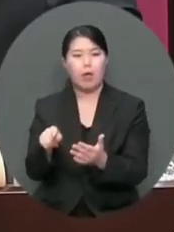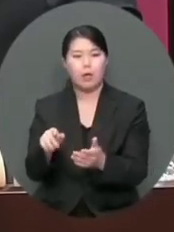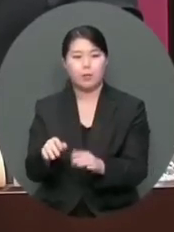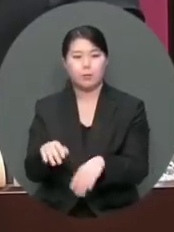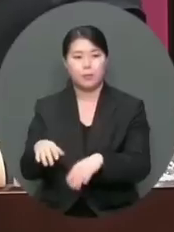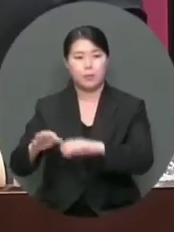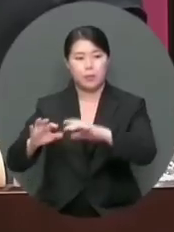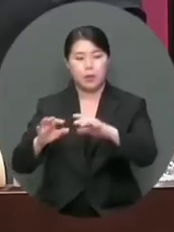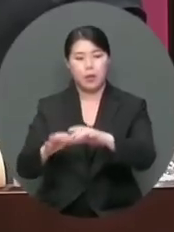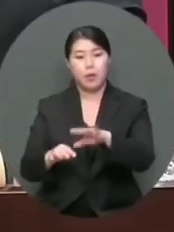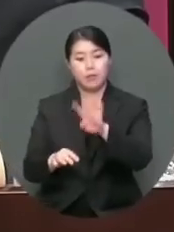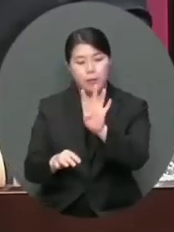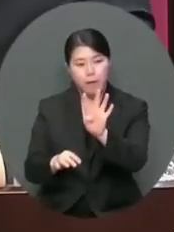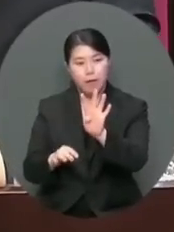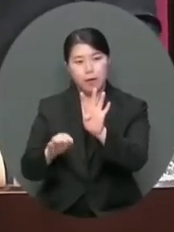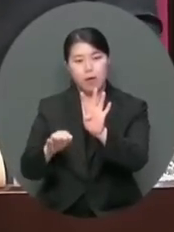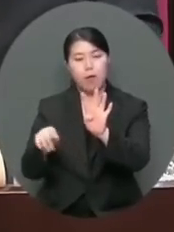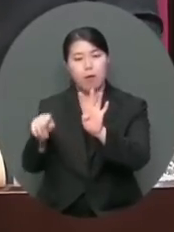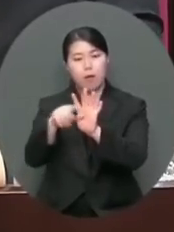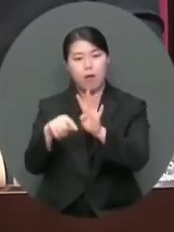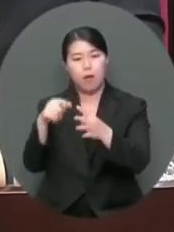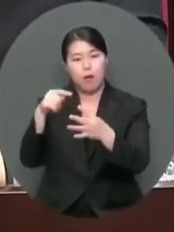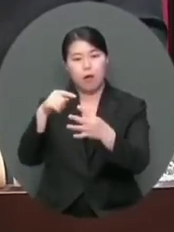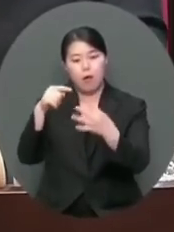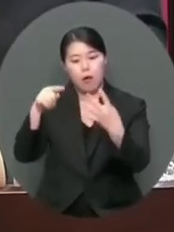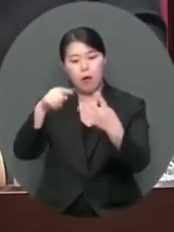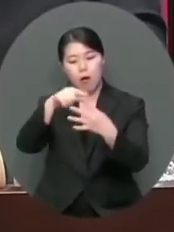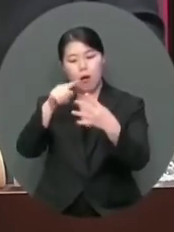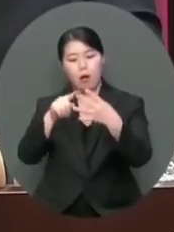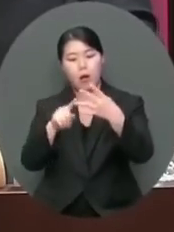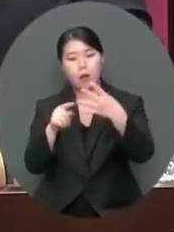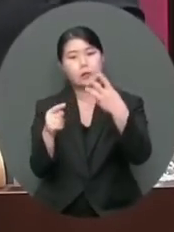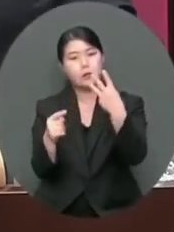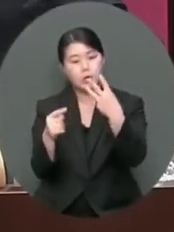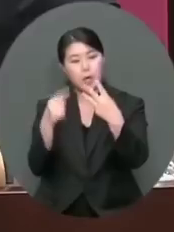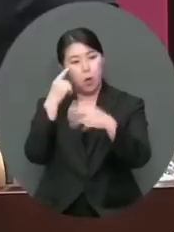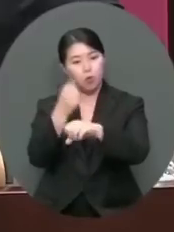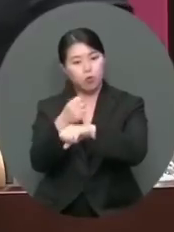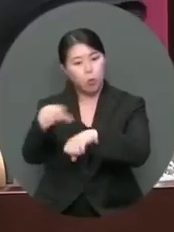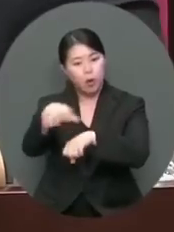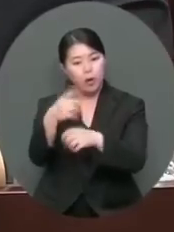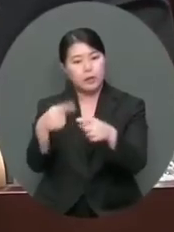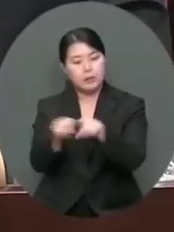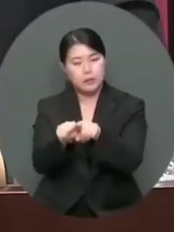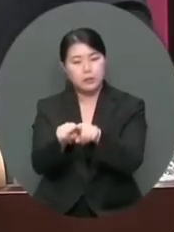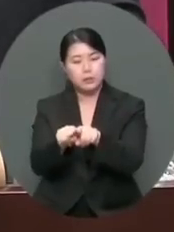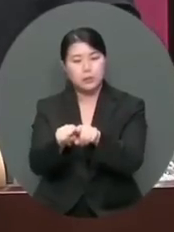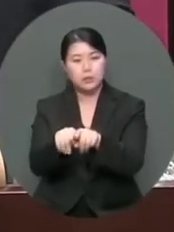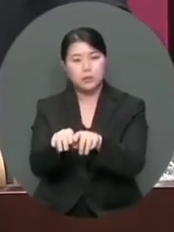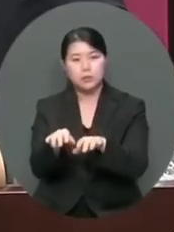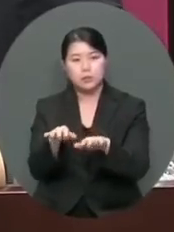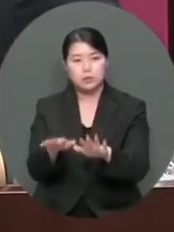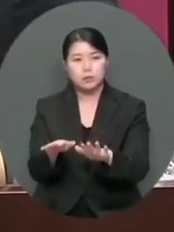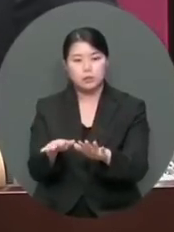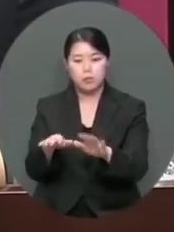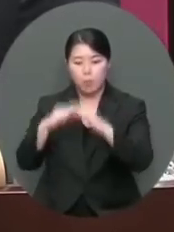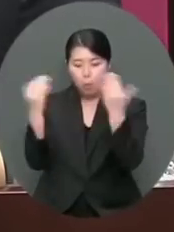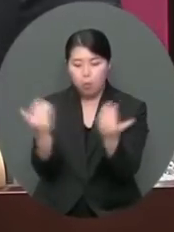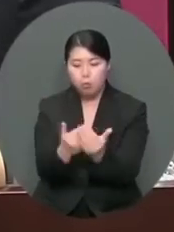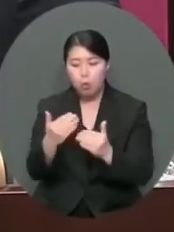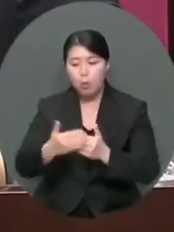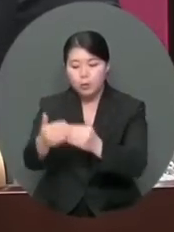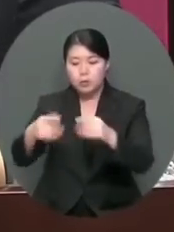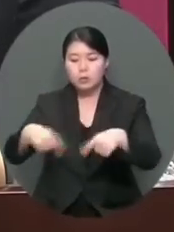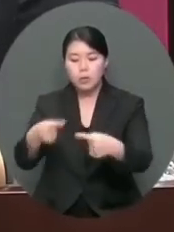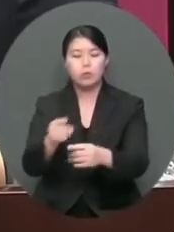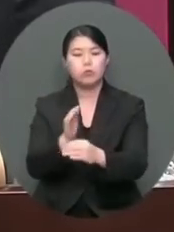개의 IAEA가 가지고 있는 세 개의 연구소와 합쳐서 일곱 개의 연구소로서 그런 모든 과정에